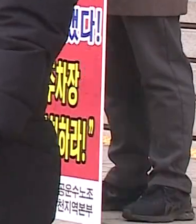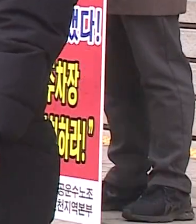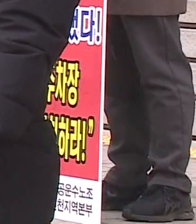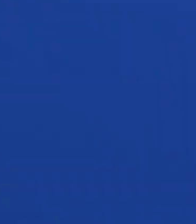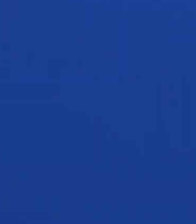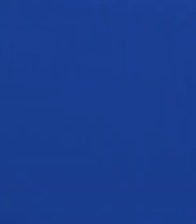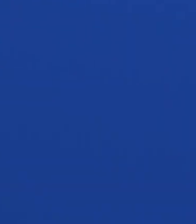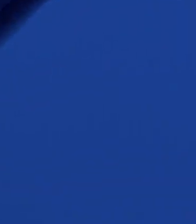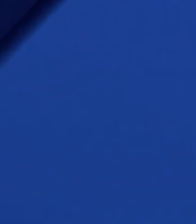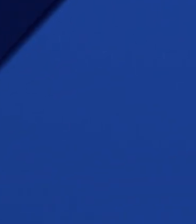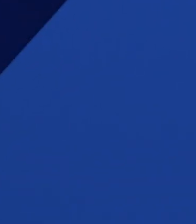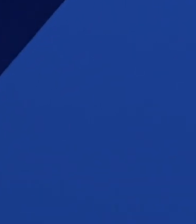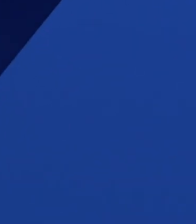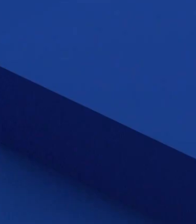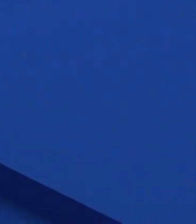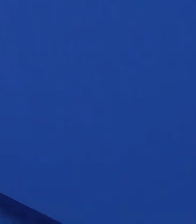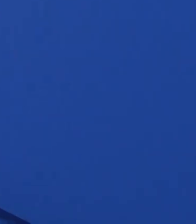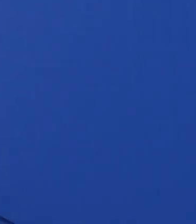원태규입니다.